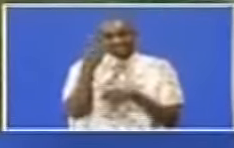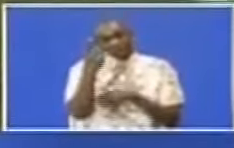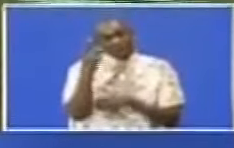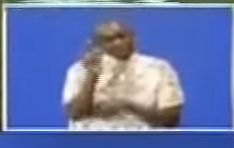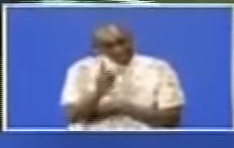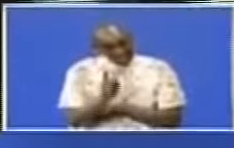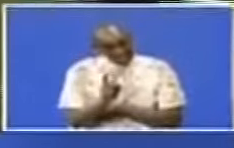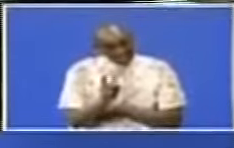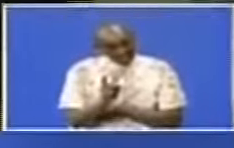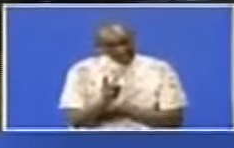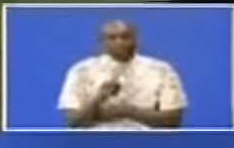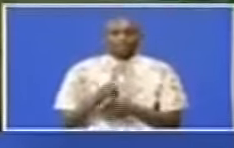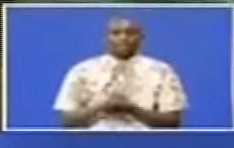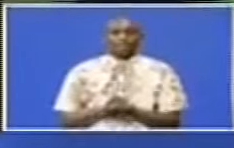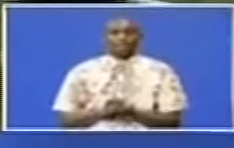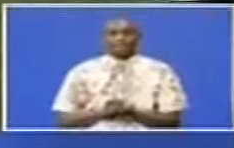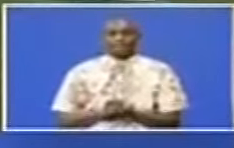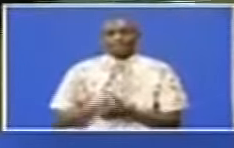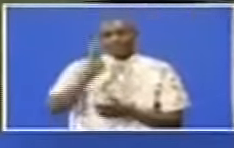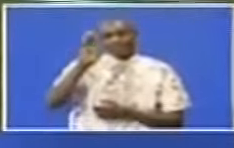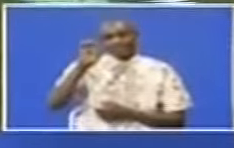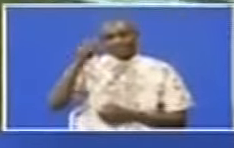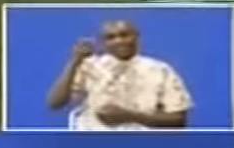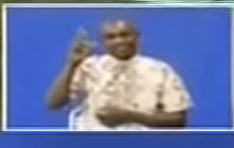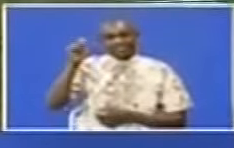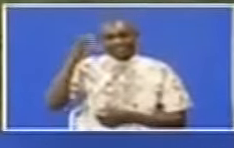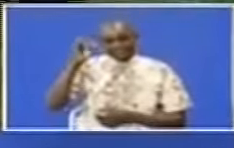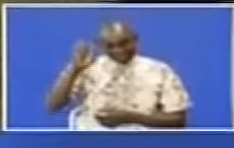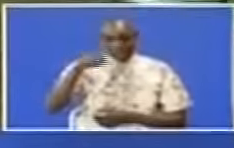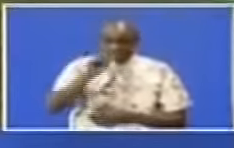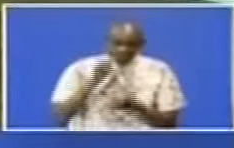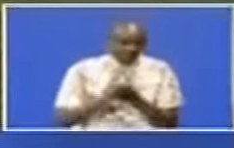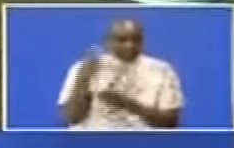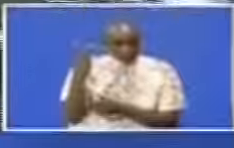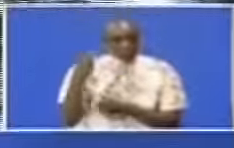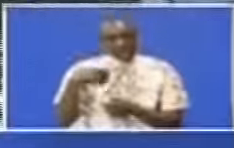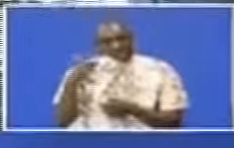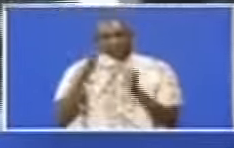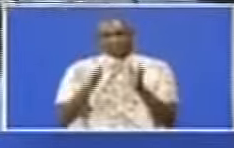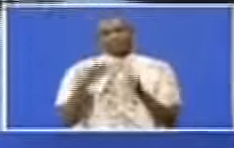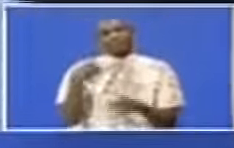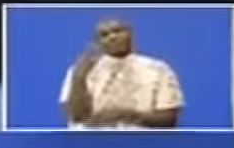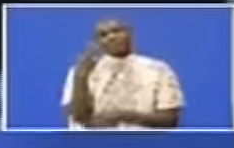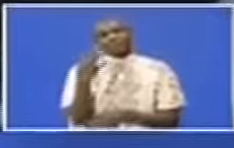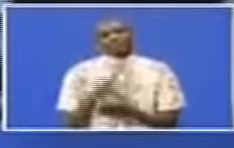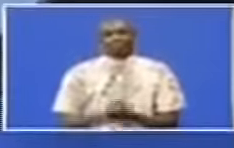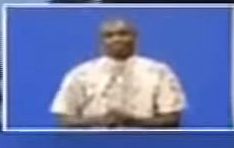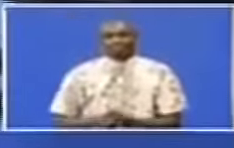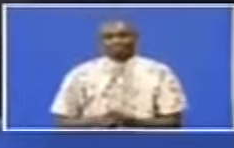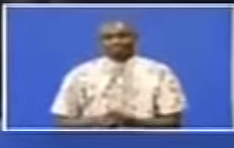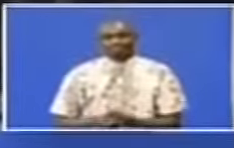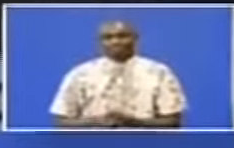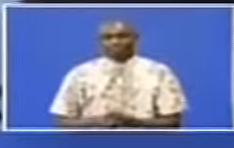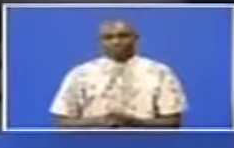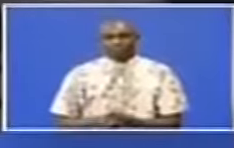31 sekunde 13.2. Beatrice Chemutai alimaliza wa pili, huku Sheila Chepkurui akiwa wa tatu. Anakuja kumaliza, anaenda kwenda